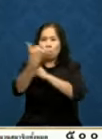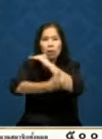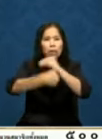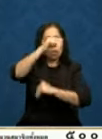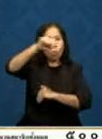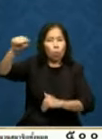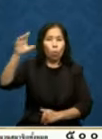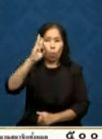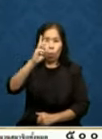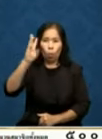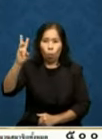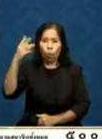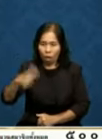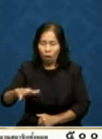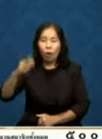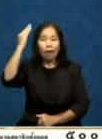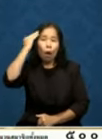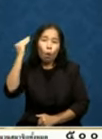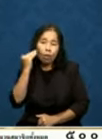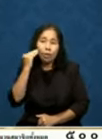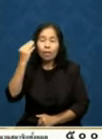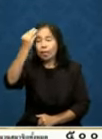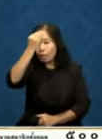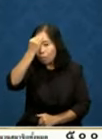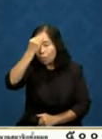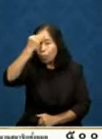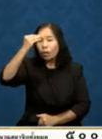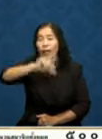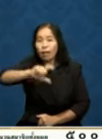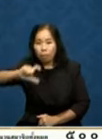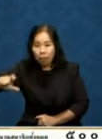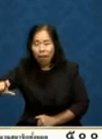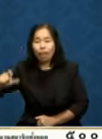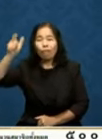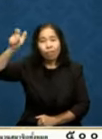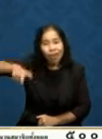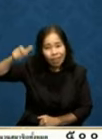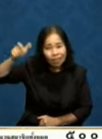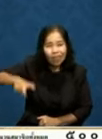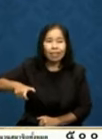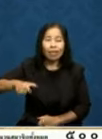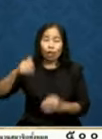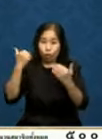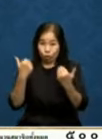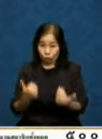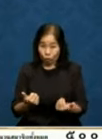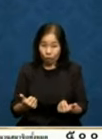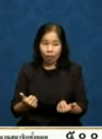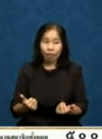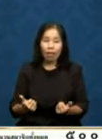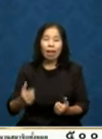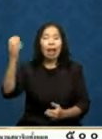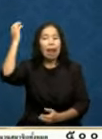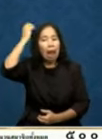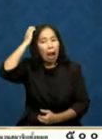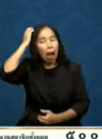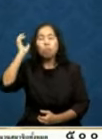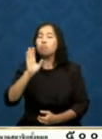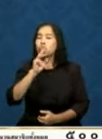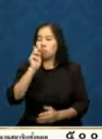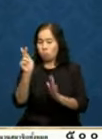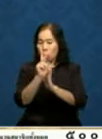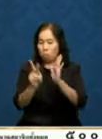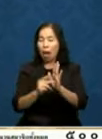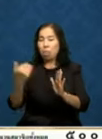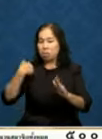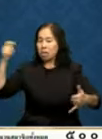นะคะไม่ว่าจะเป็นเกาหลีญี่ปุ่นเนปาลฝรั่งเศสหรือประเทศล่าสุดที่ประกาศใช้ก็คือประเทศลาวค่ะท่านประ